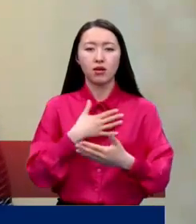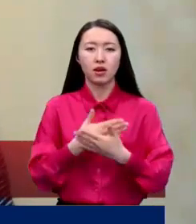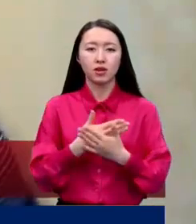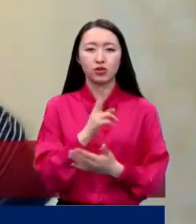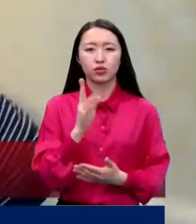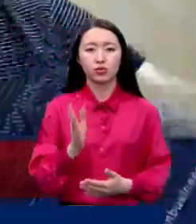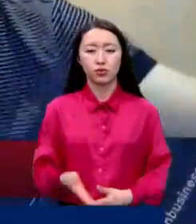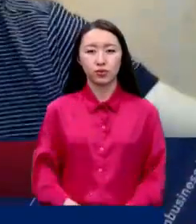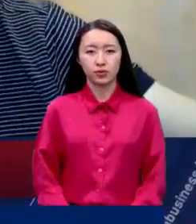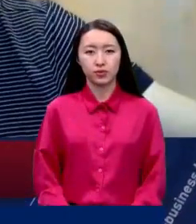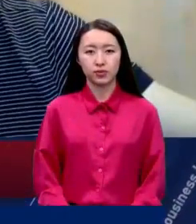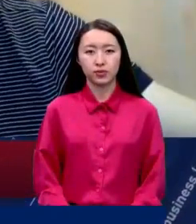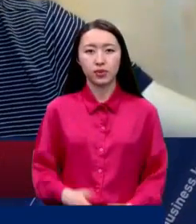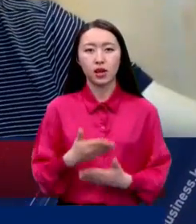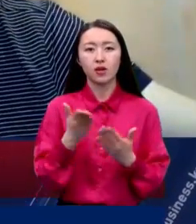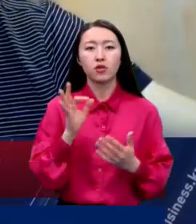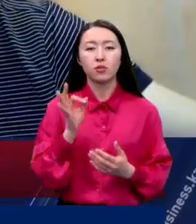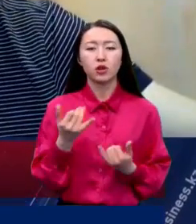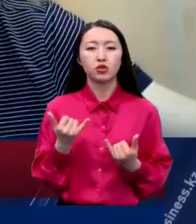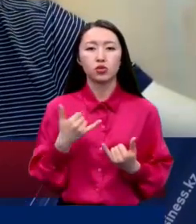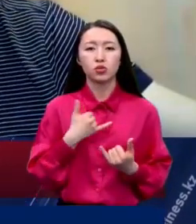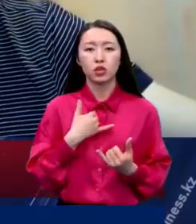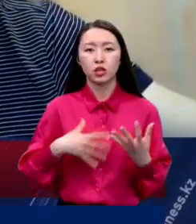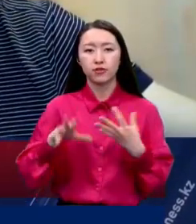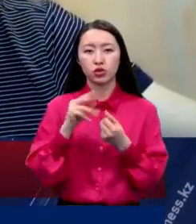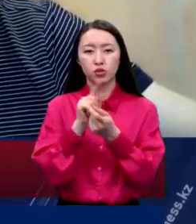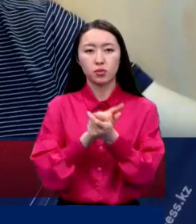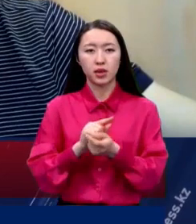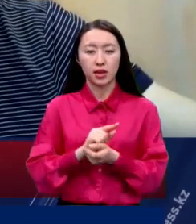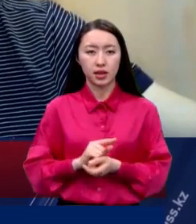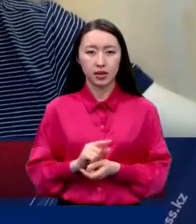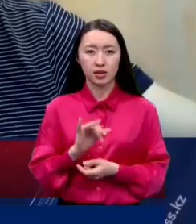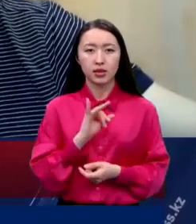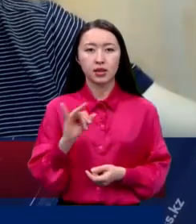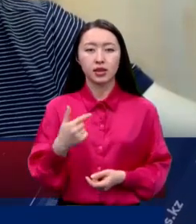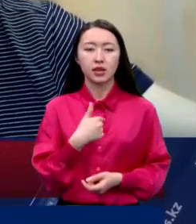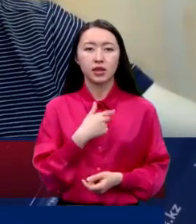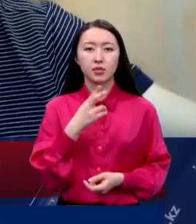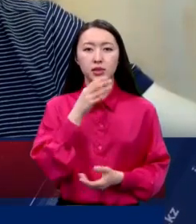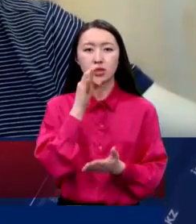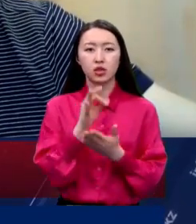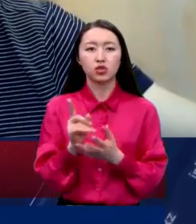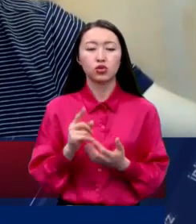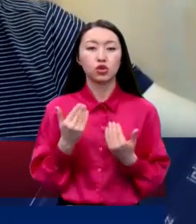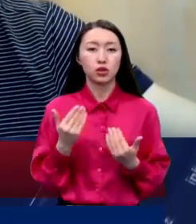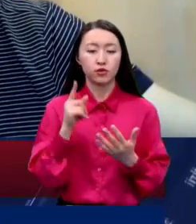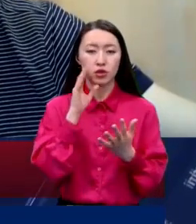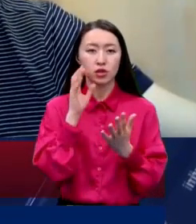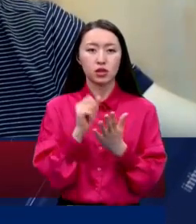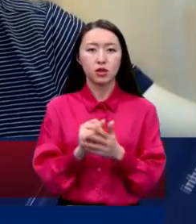партийное поле. Ну да, вы правы, сегодня все у нас коренным образом меняется, и я бы сказала, что сегодня мы наблюдаем